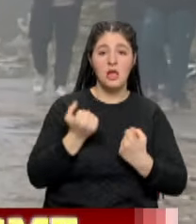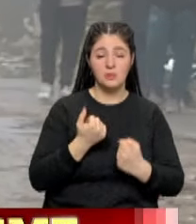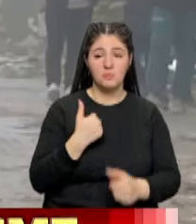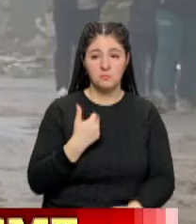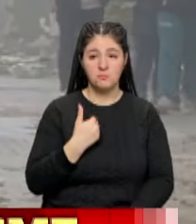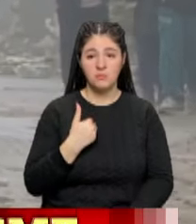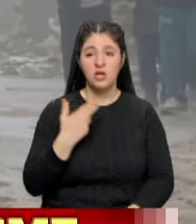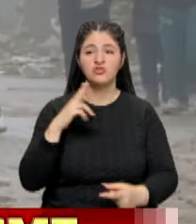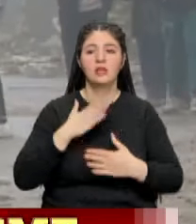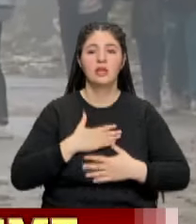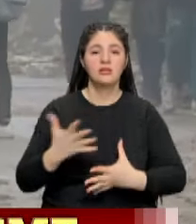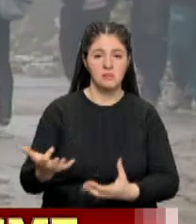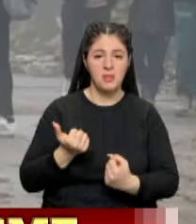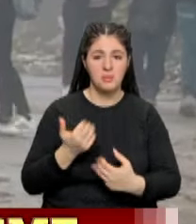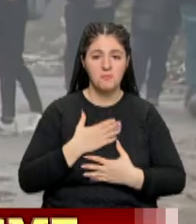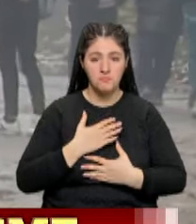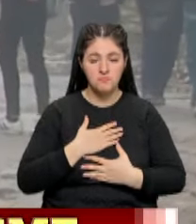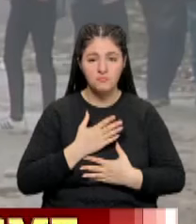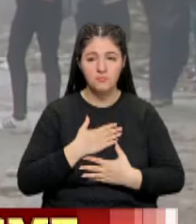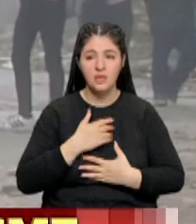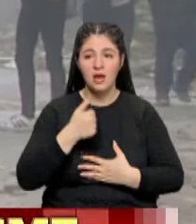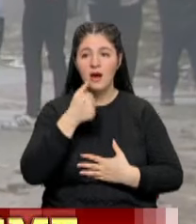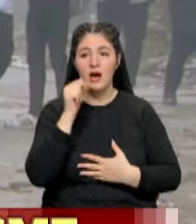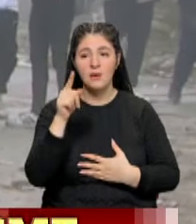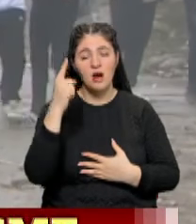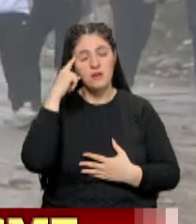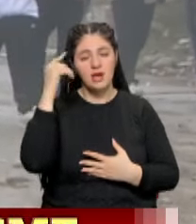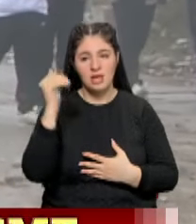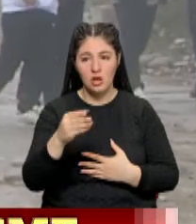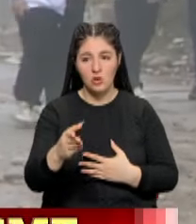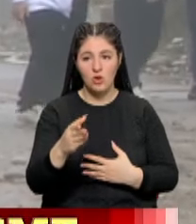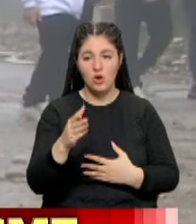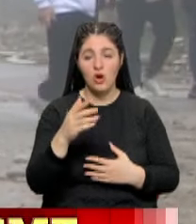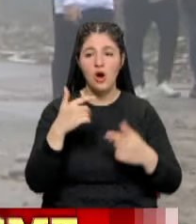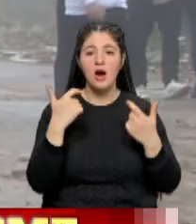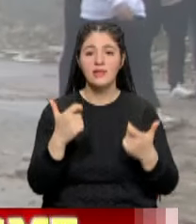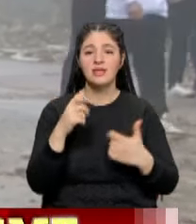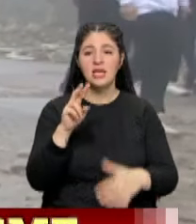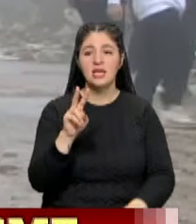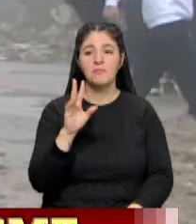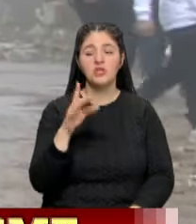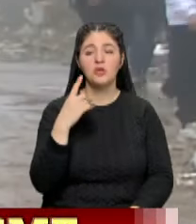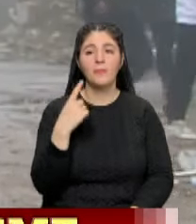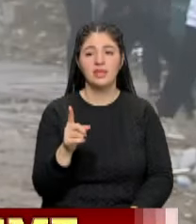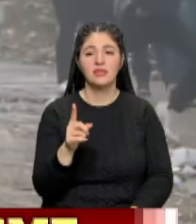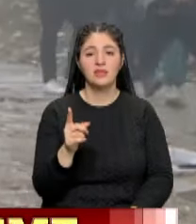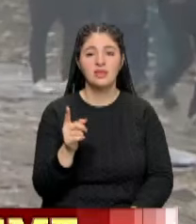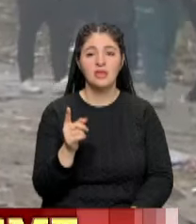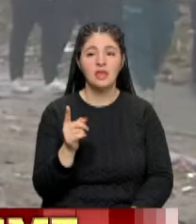Biz cenazesini çıkarttık. Abimi aklıma geliyor. Hatay'da 25 bin